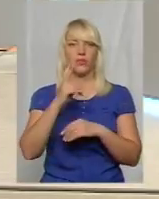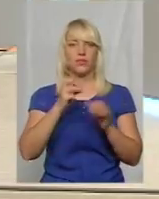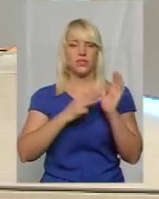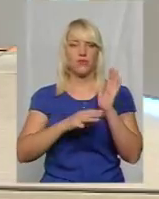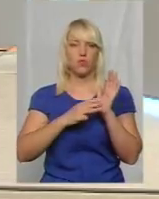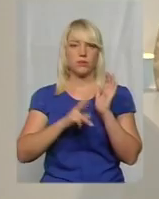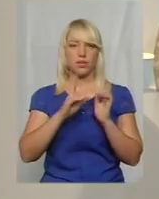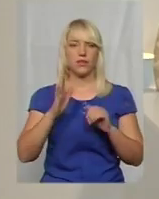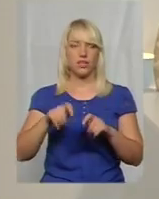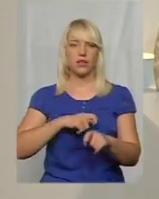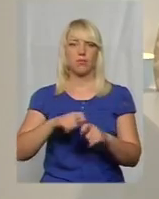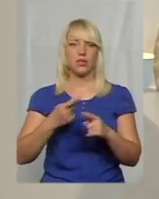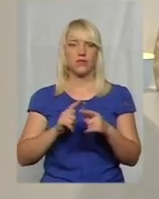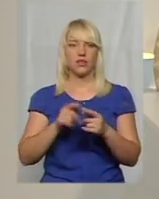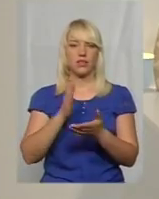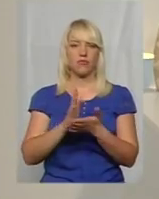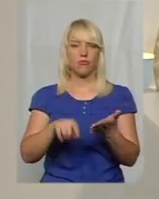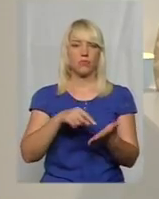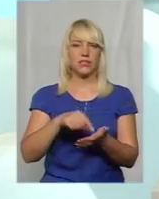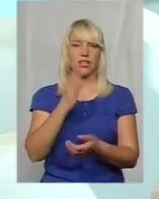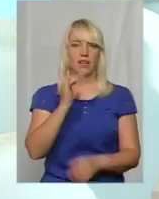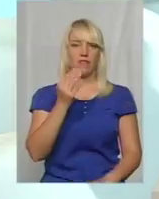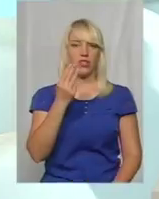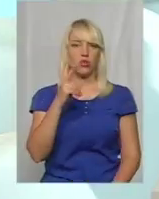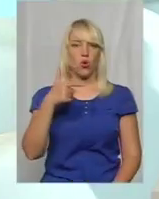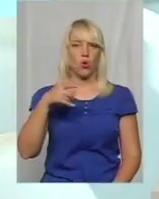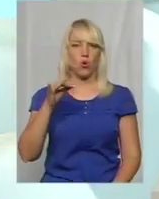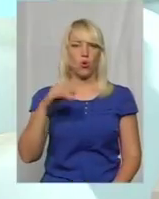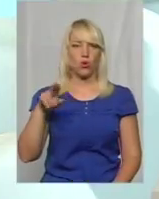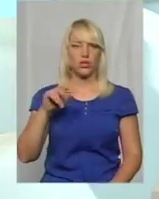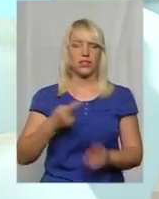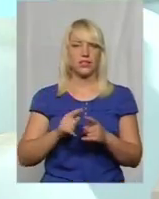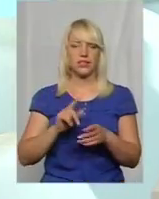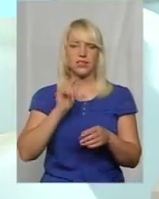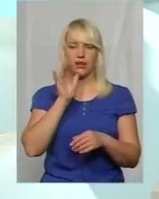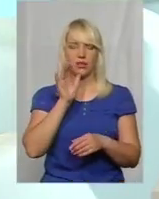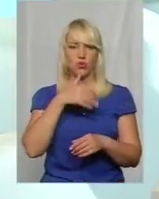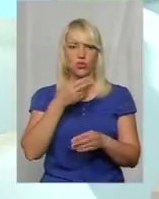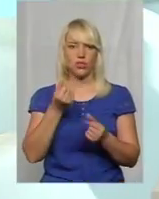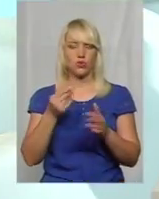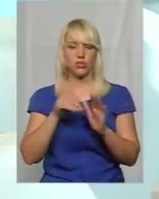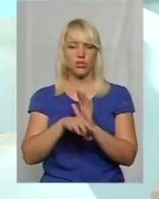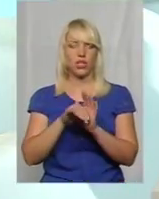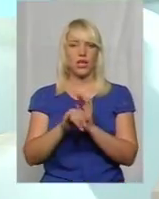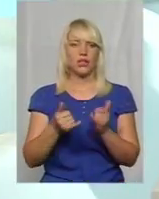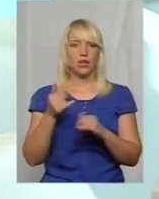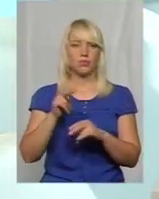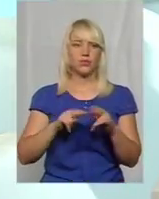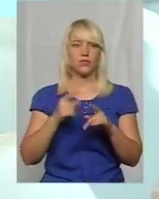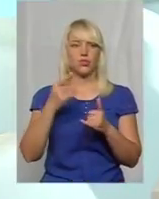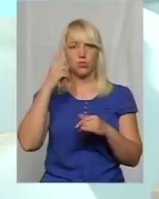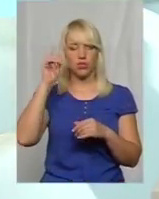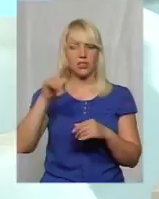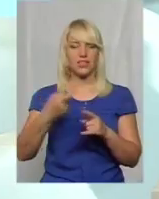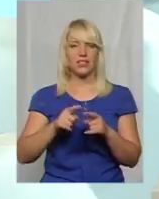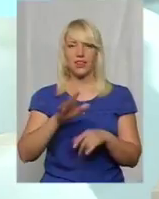метрів квадратних, він знаходиться в місті Вишгород. Це також дуже серйозні потужні інвестиції, тобто для будівництва. Ми сьогодні знаємо, що це не